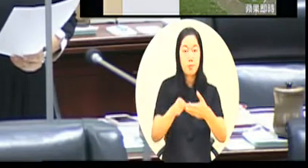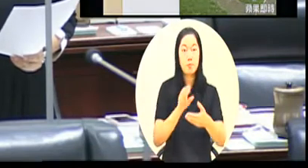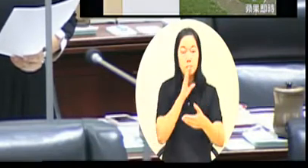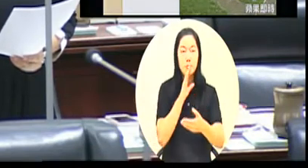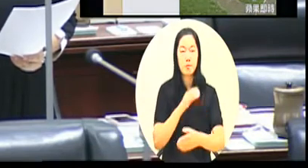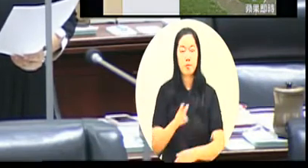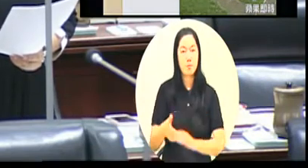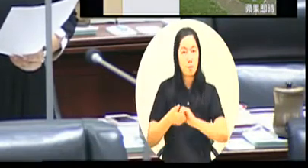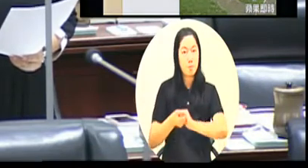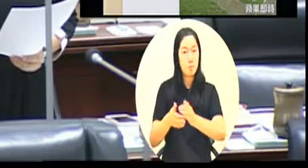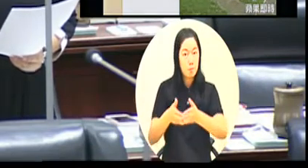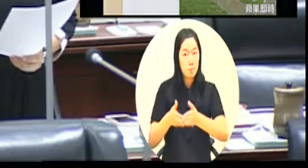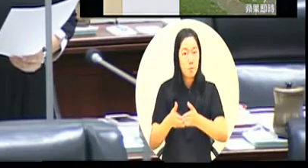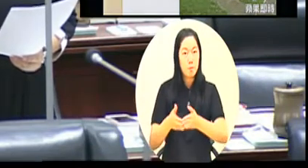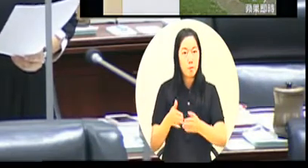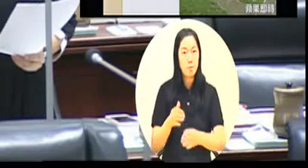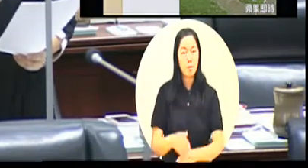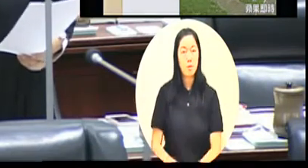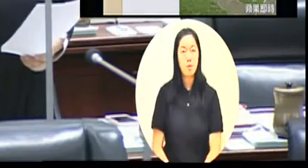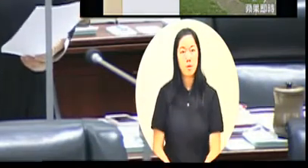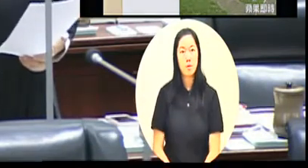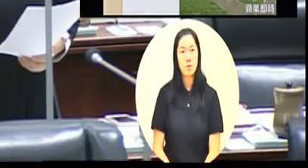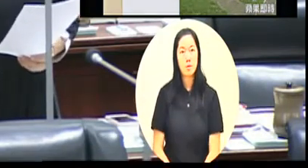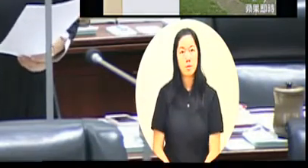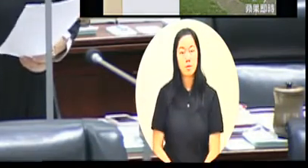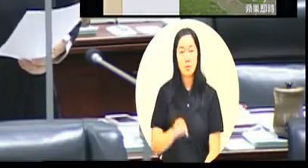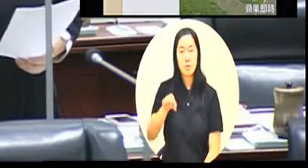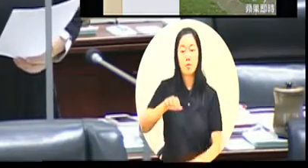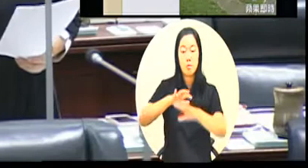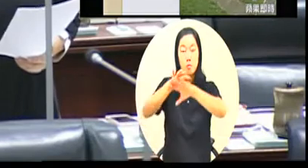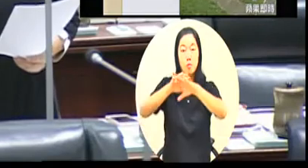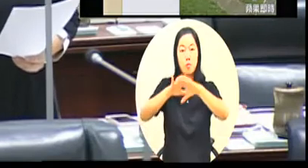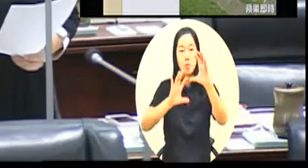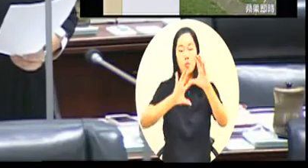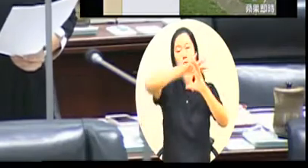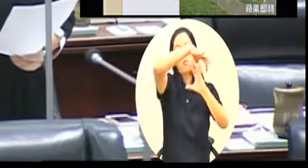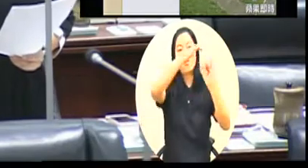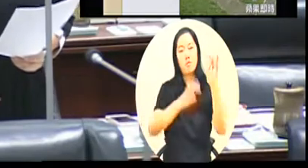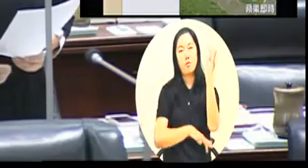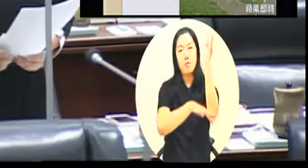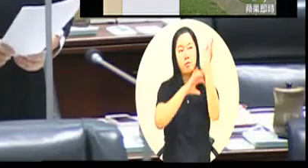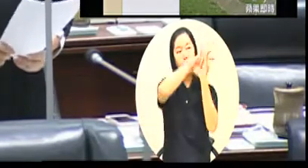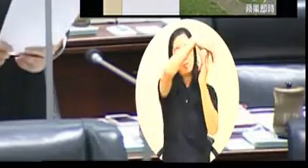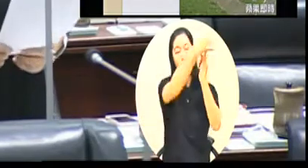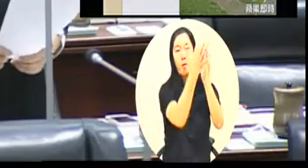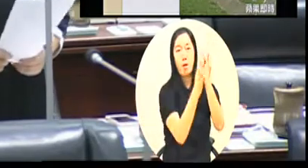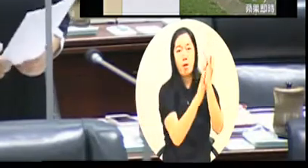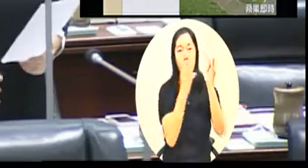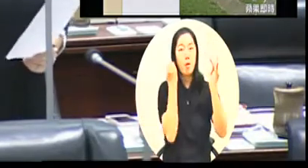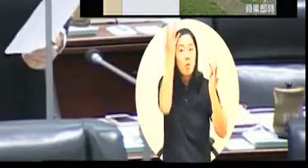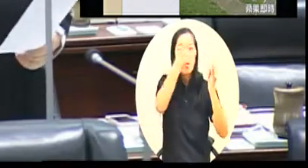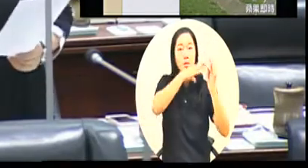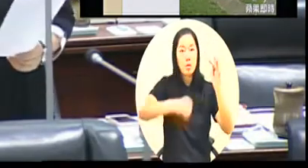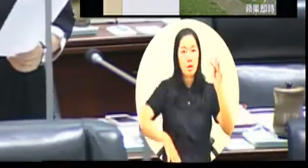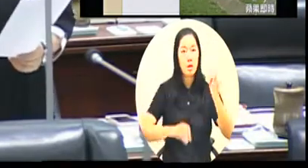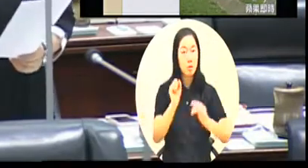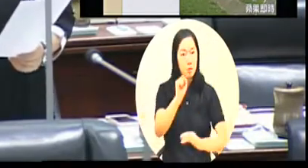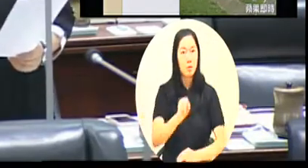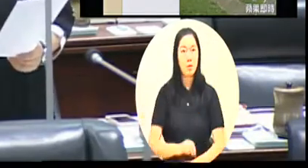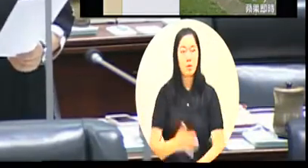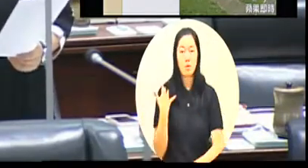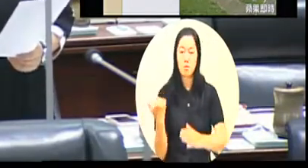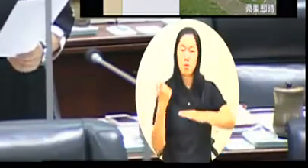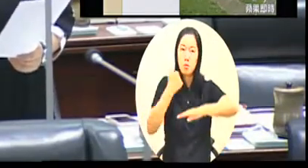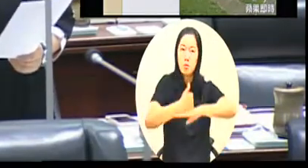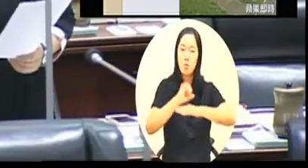定要好好的以后不可以把那个包的布忘记拿掉。那但是我觉得过去我当议员当12年